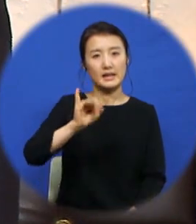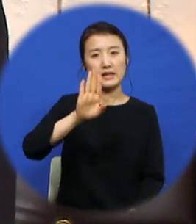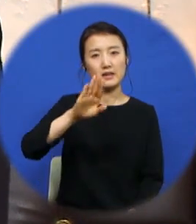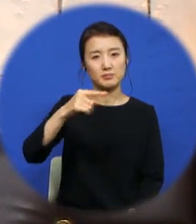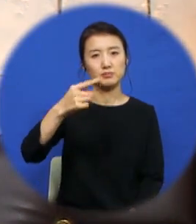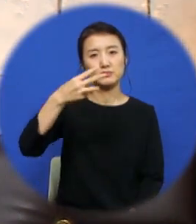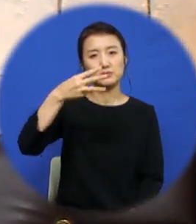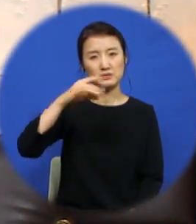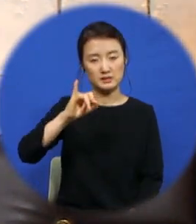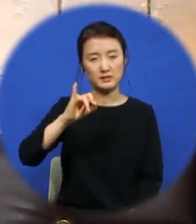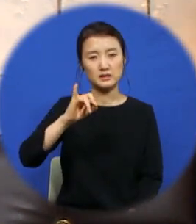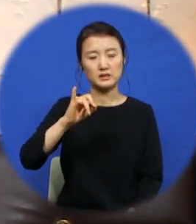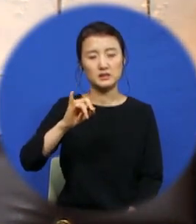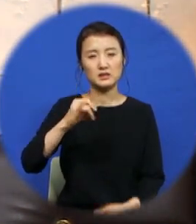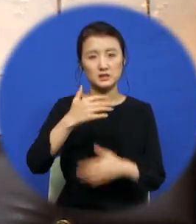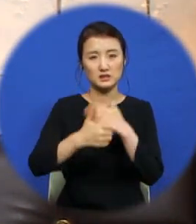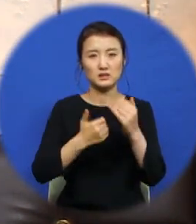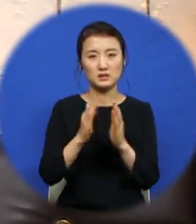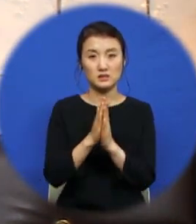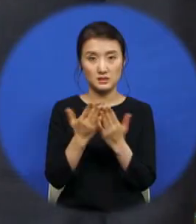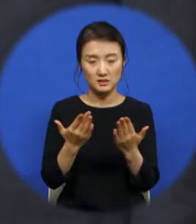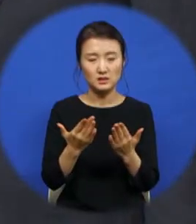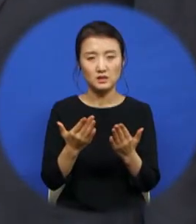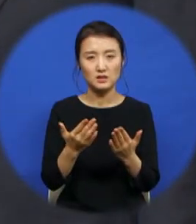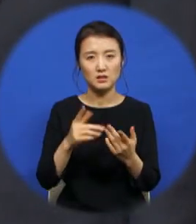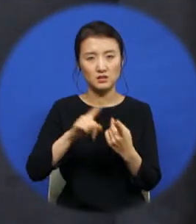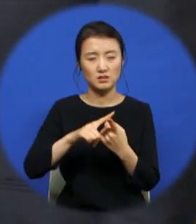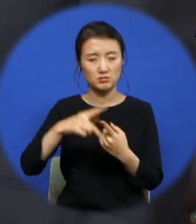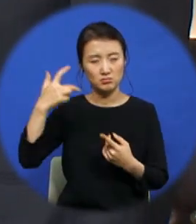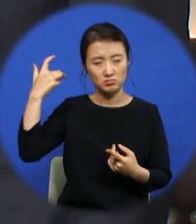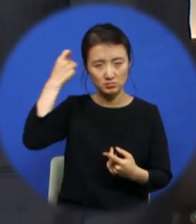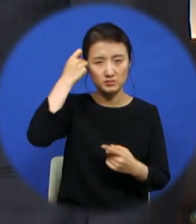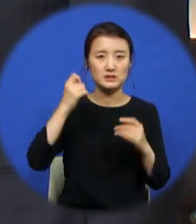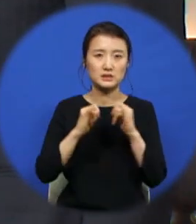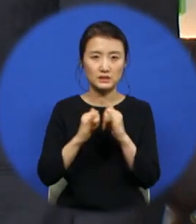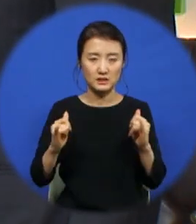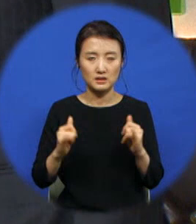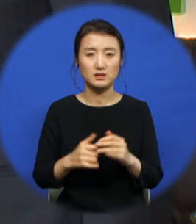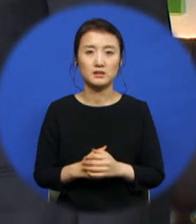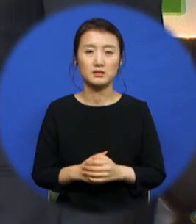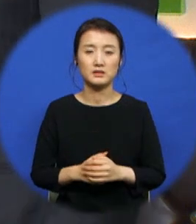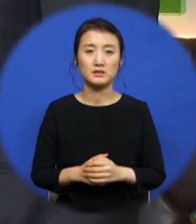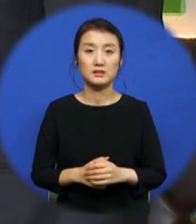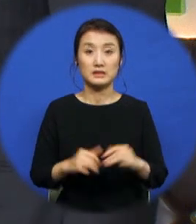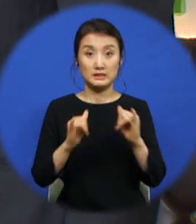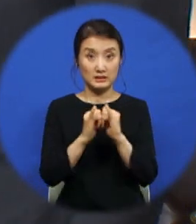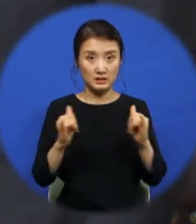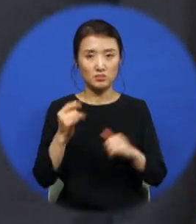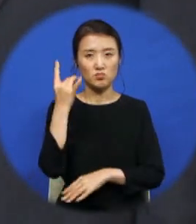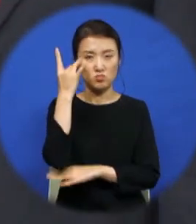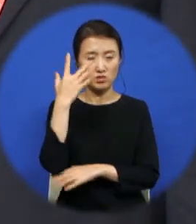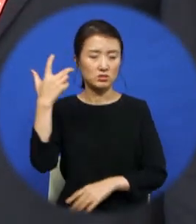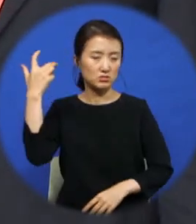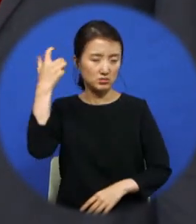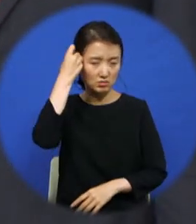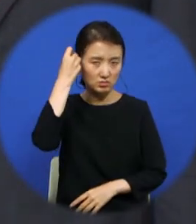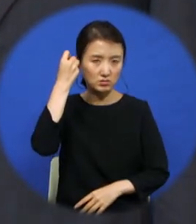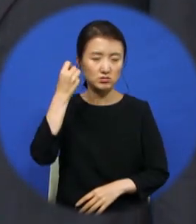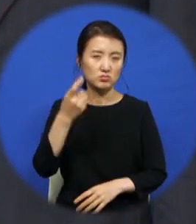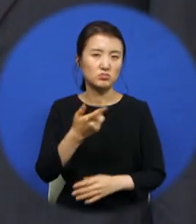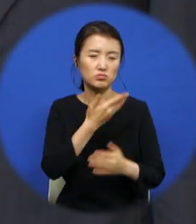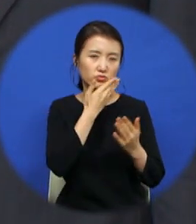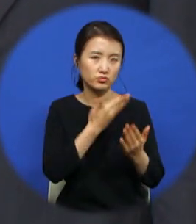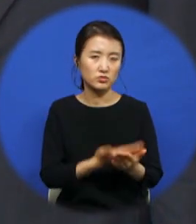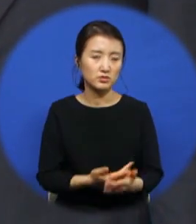된 사람이다 각인 된 사람들이다 인간은 뭐가 대로 산다 가 개인 밴드로 산란 거예